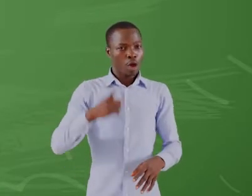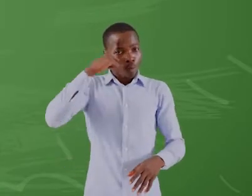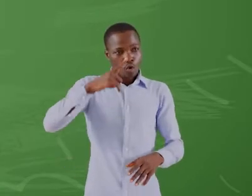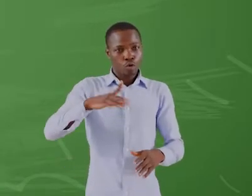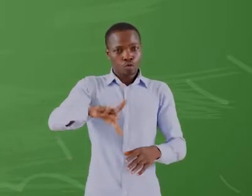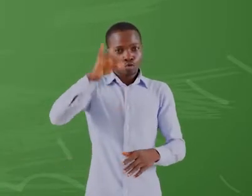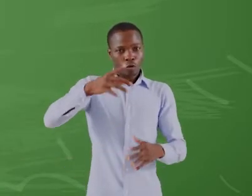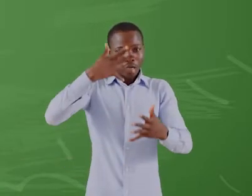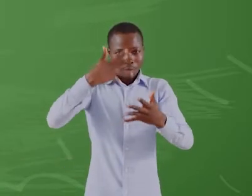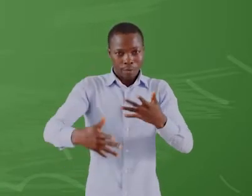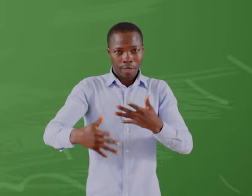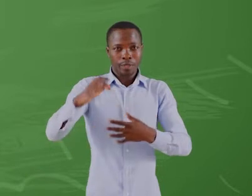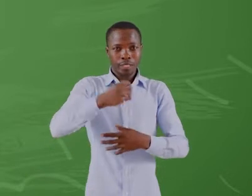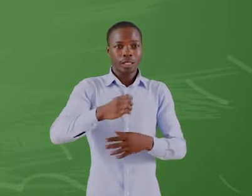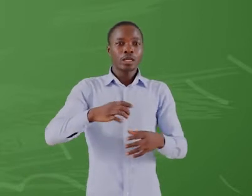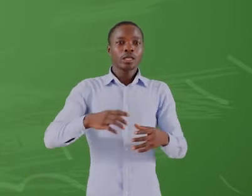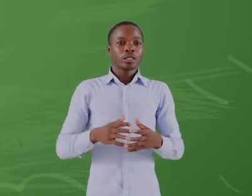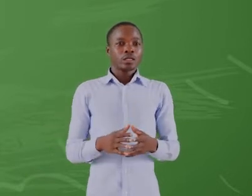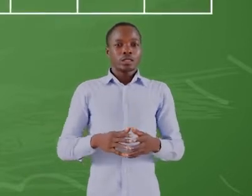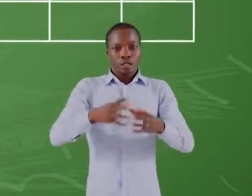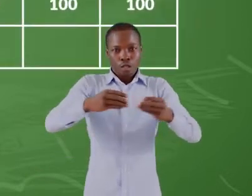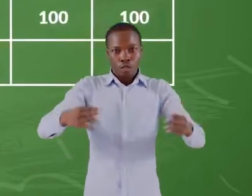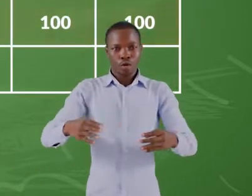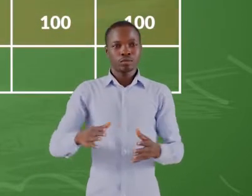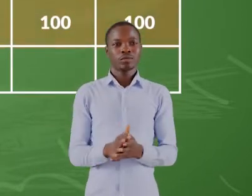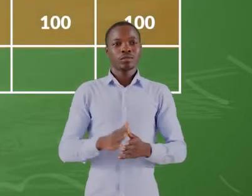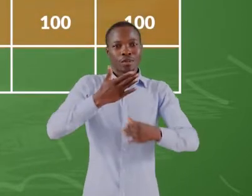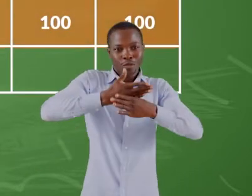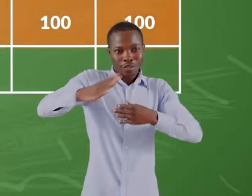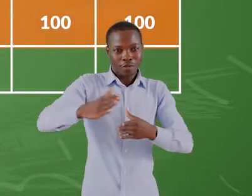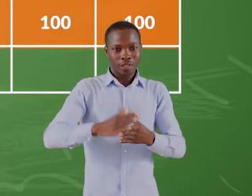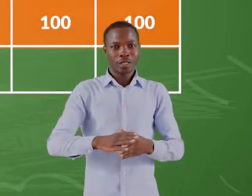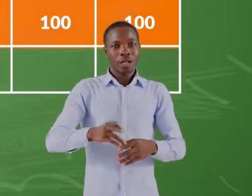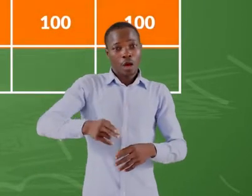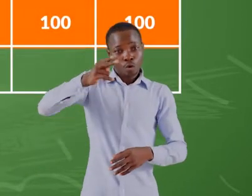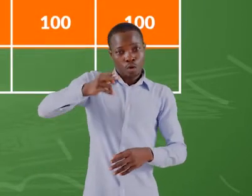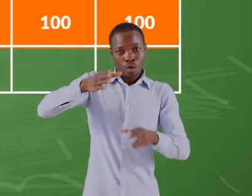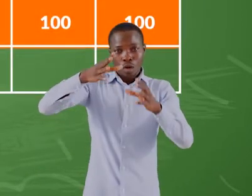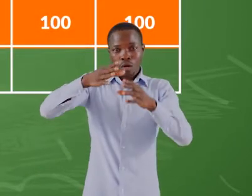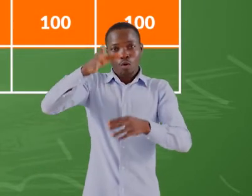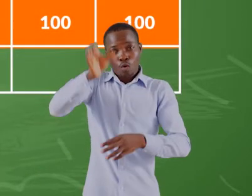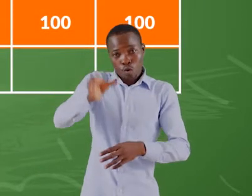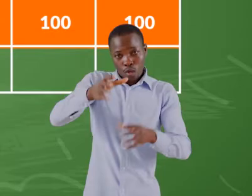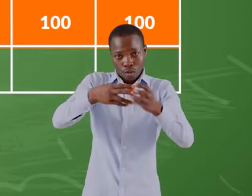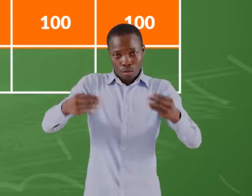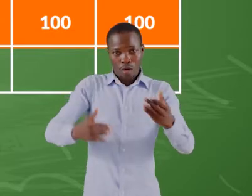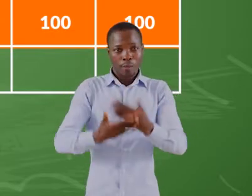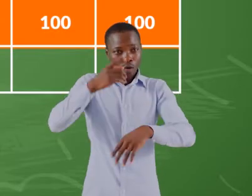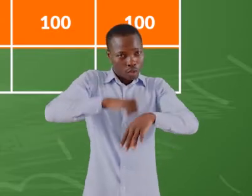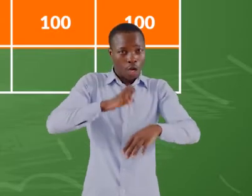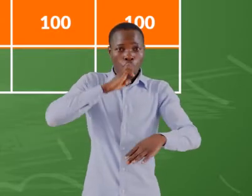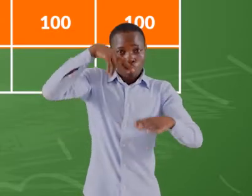la perméabilité d'un sol, on divise la hauteur de la colonne du sol par le temps d'infiltration de